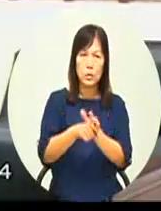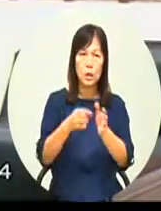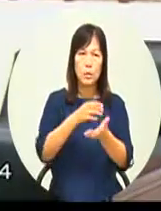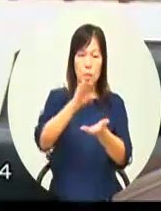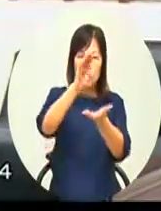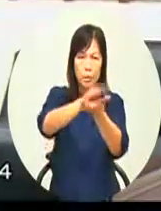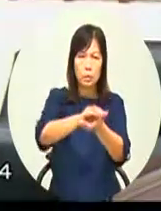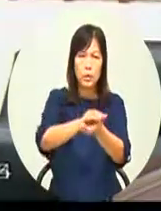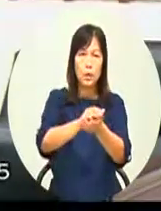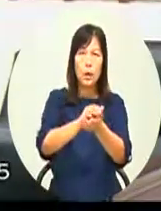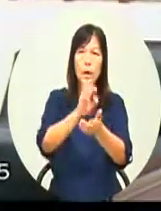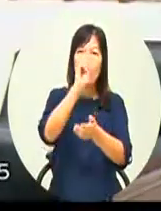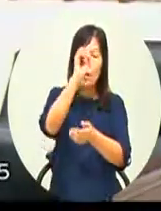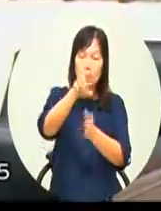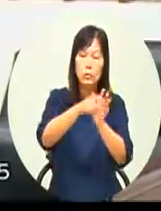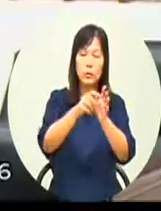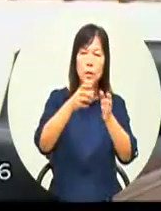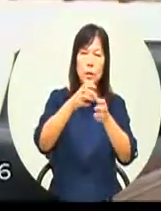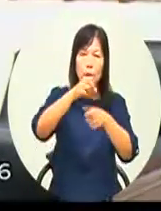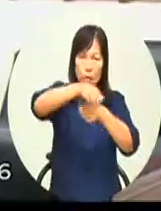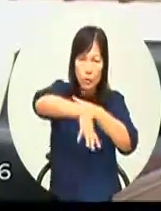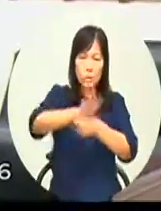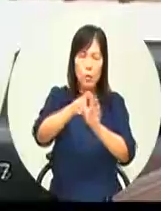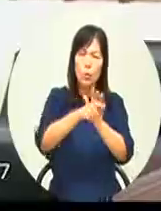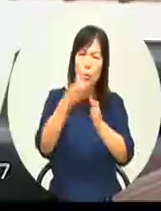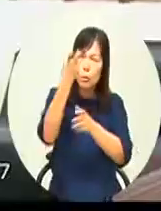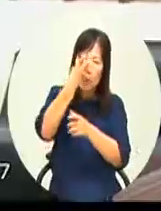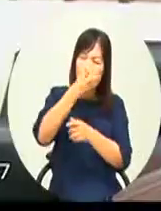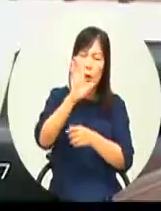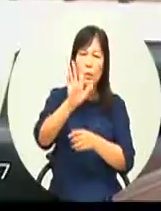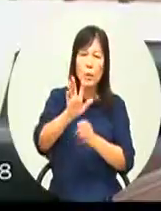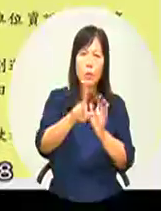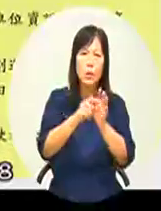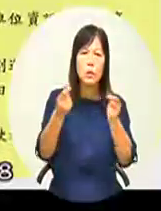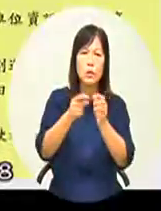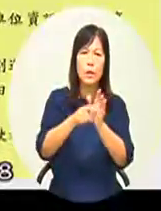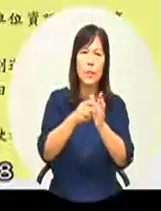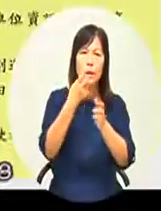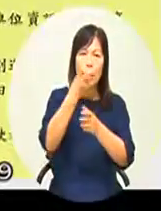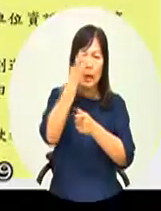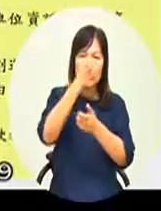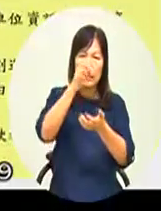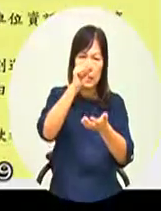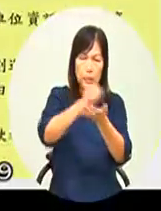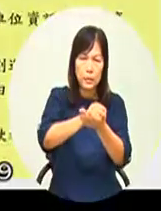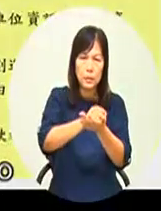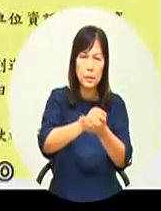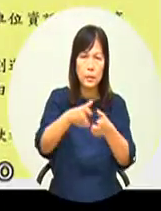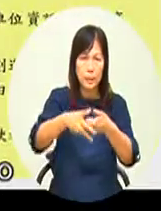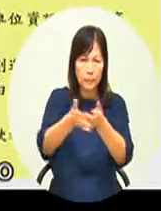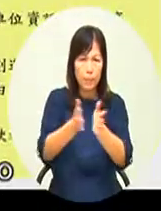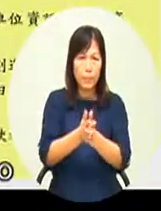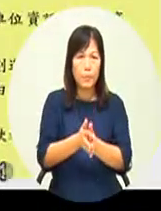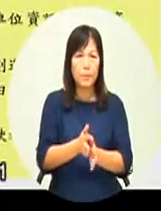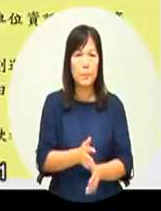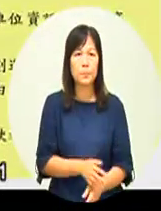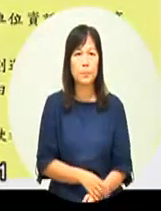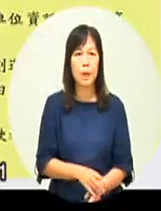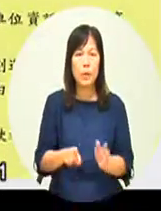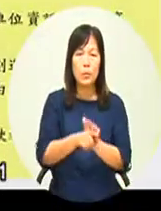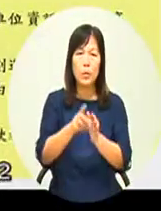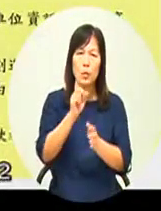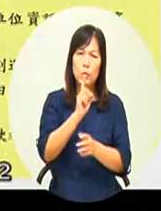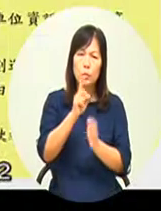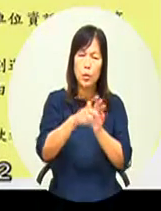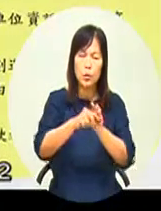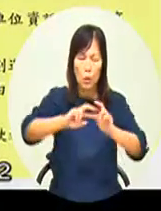导系统，但是我查了一下资料，我们却被那个审计部来那个缺，就是